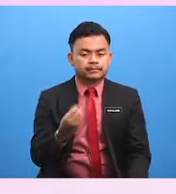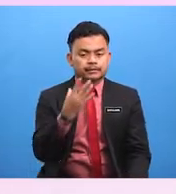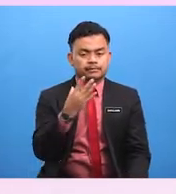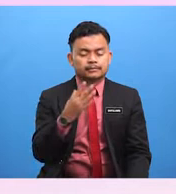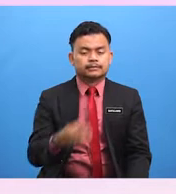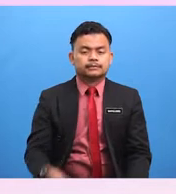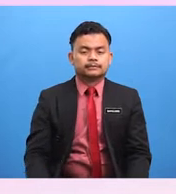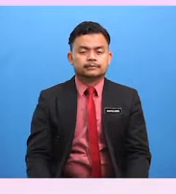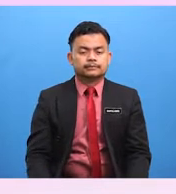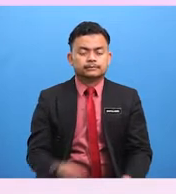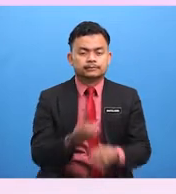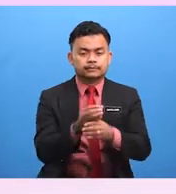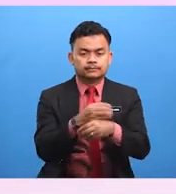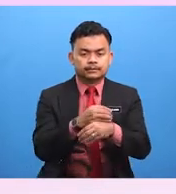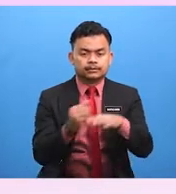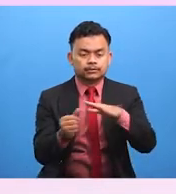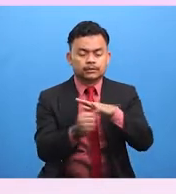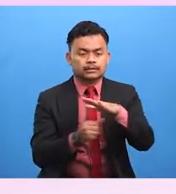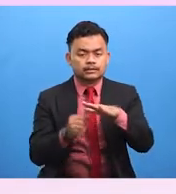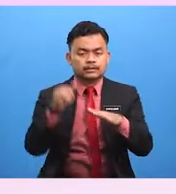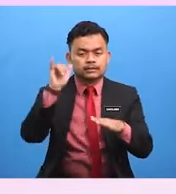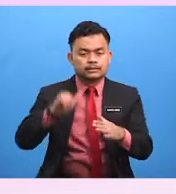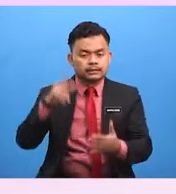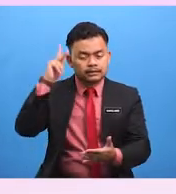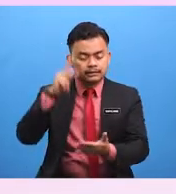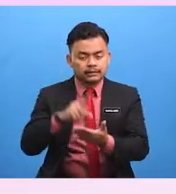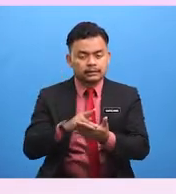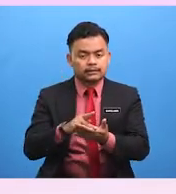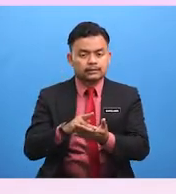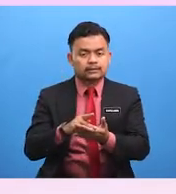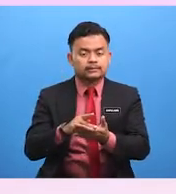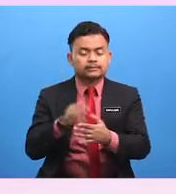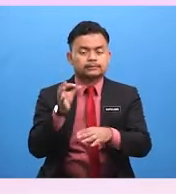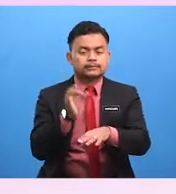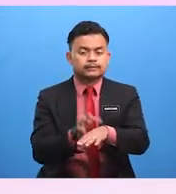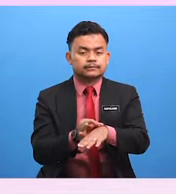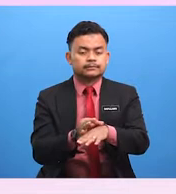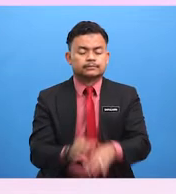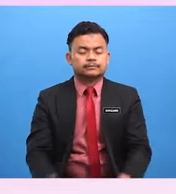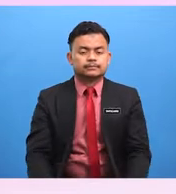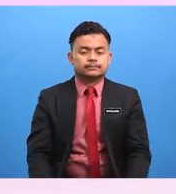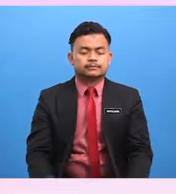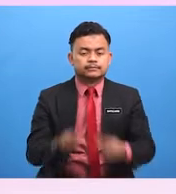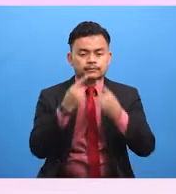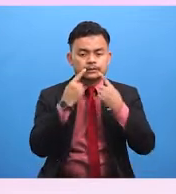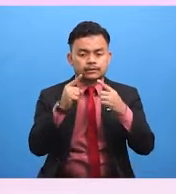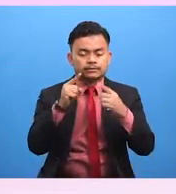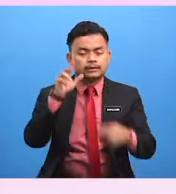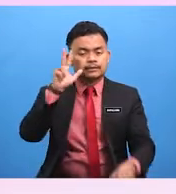Berapakah bentuk asas yang dapat dikenal pasti pada jam? Jawapannya ialah 3.